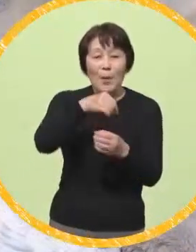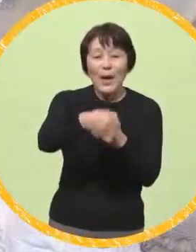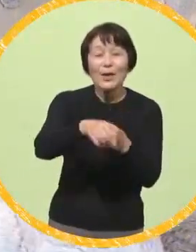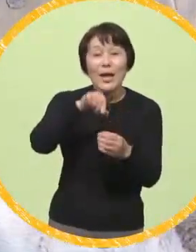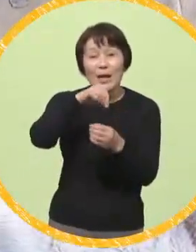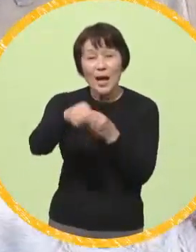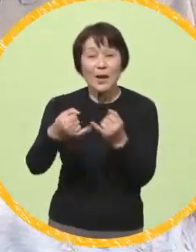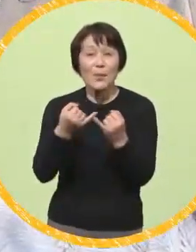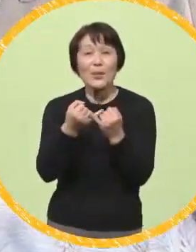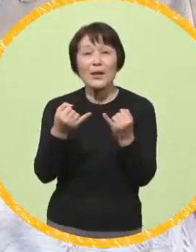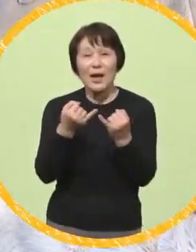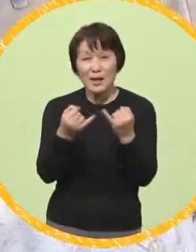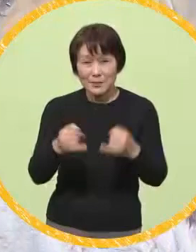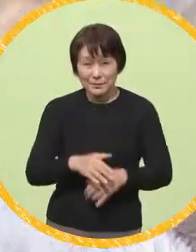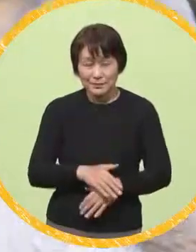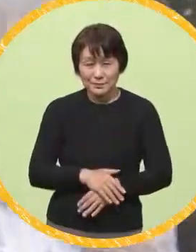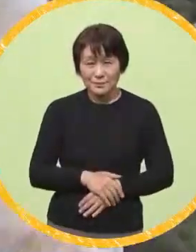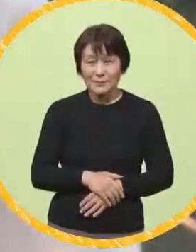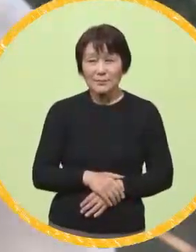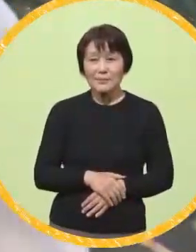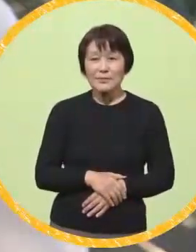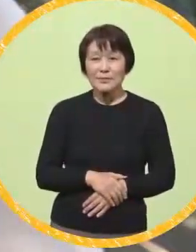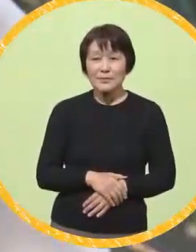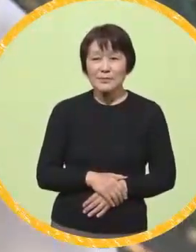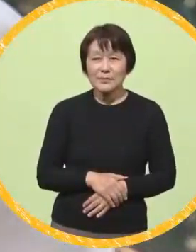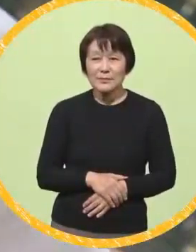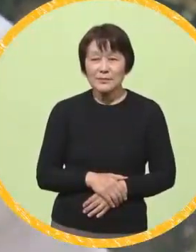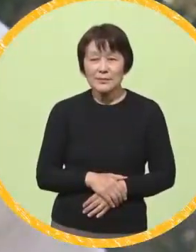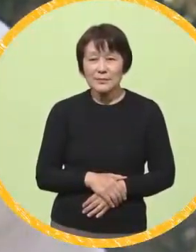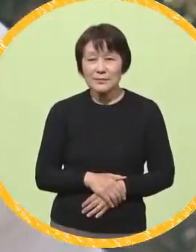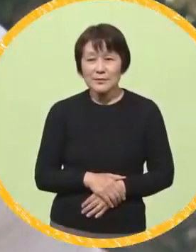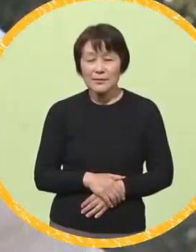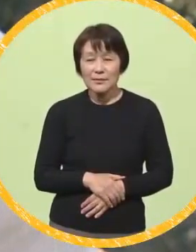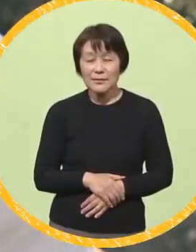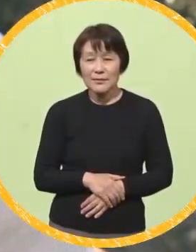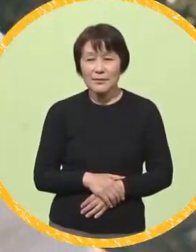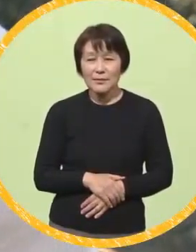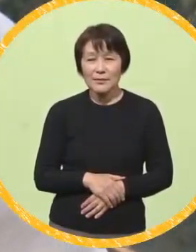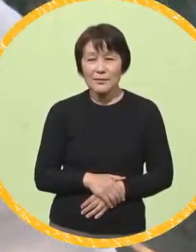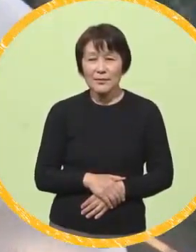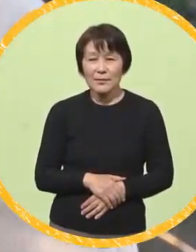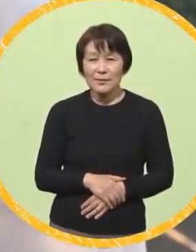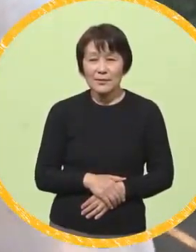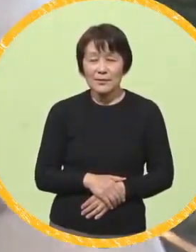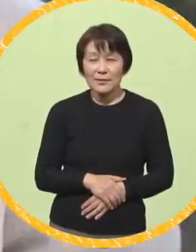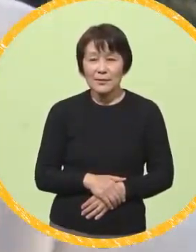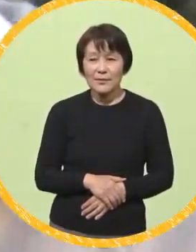ね、オリーブの香りです。 ちょっとすいません、